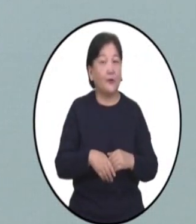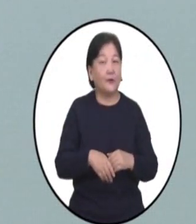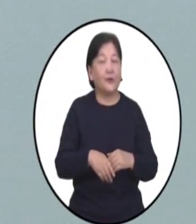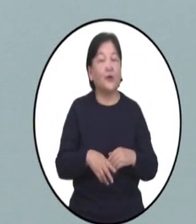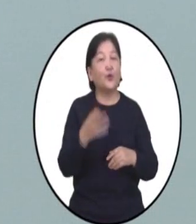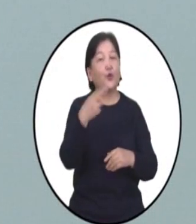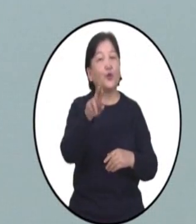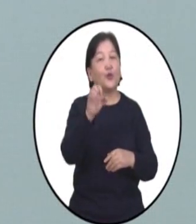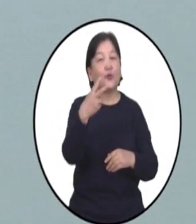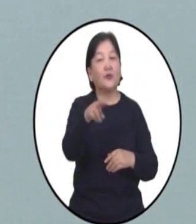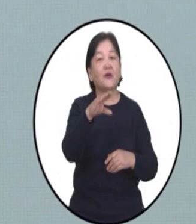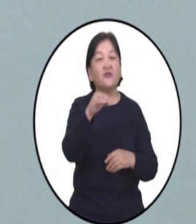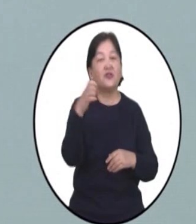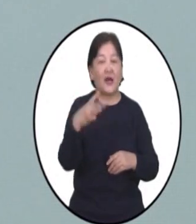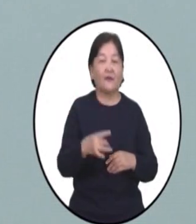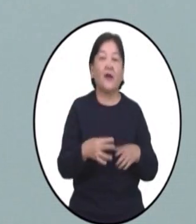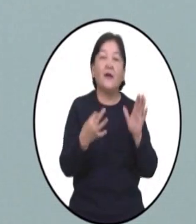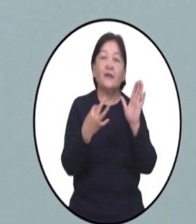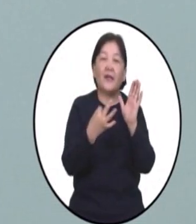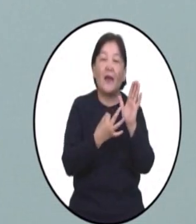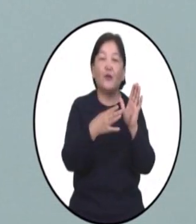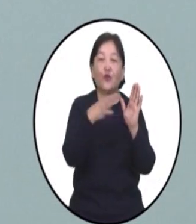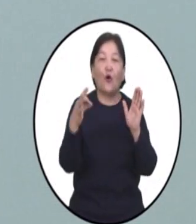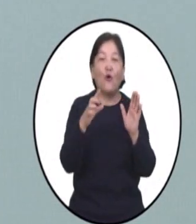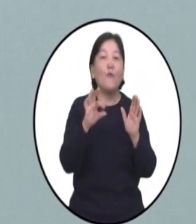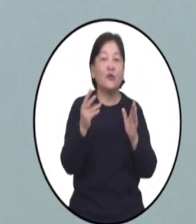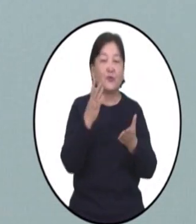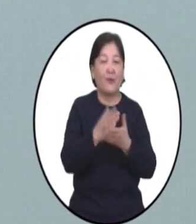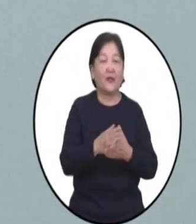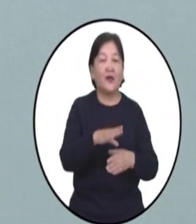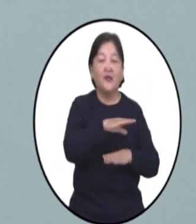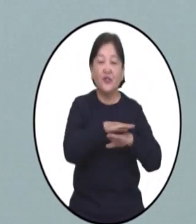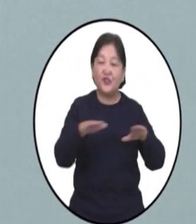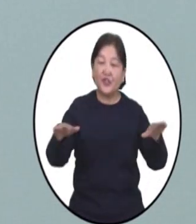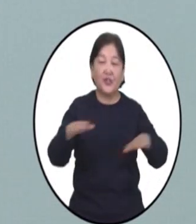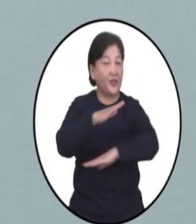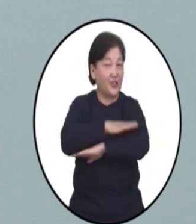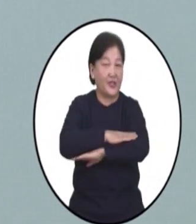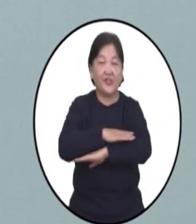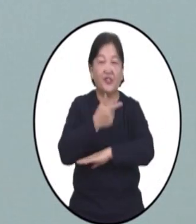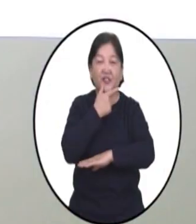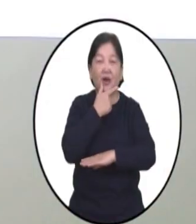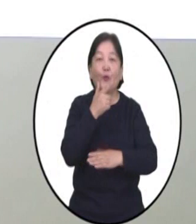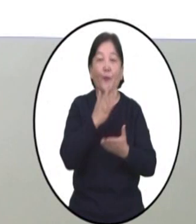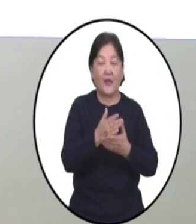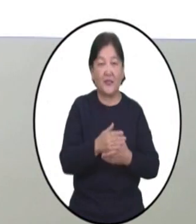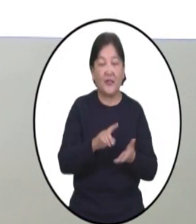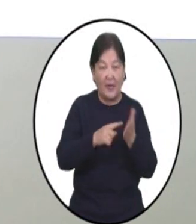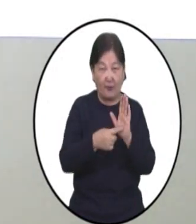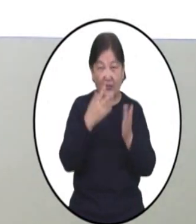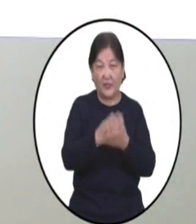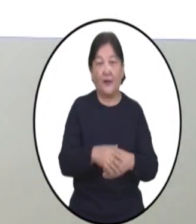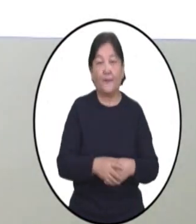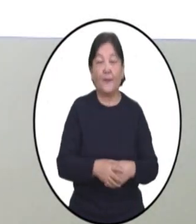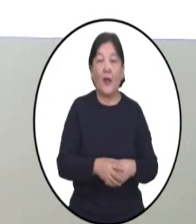орчим бодлого бодож байсан. Боёо жоохон савлгаа ихтэй жигд хичээл чадаагүй байна гэсэн үг. Өөрөөр хэлбэл одоо энэ хоёр сурагчийн хувьд бол